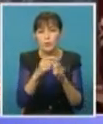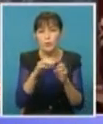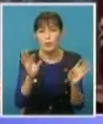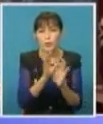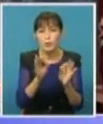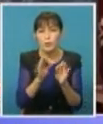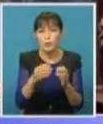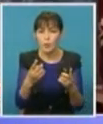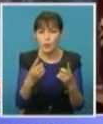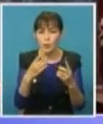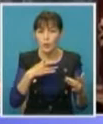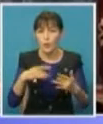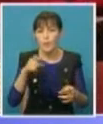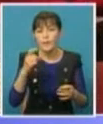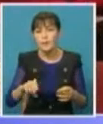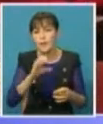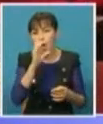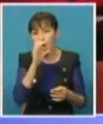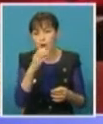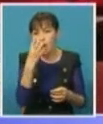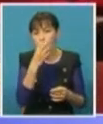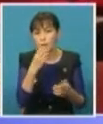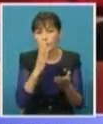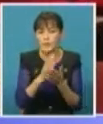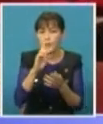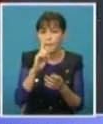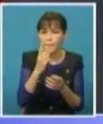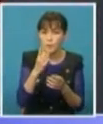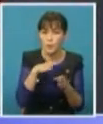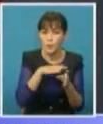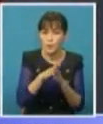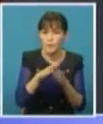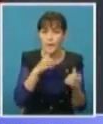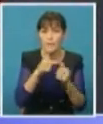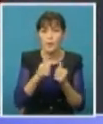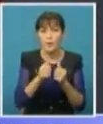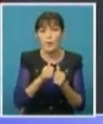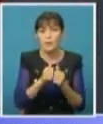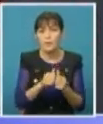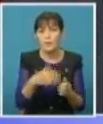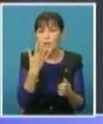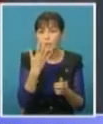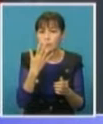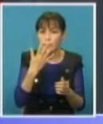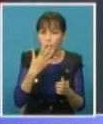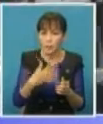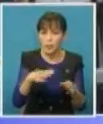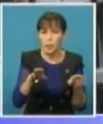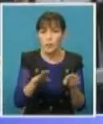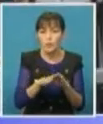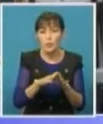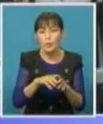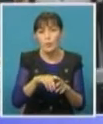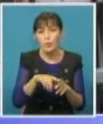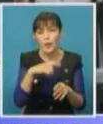бөлігін белгілі өнер майталмандары орындап жүр. Ал осы жылы тұңғыш рет ұйымдастырылған байқауда солардың 50-ге жуығы шырқалды.